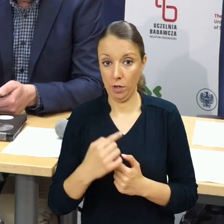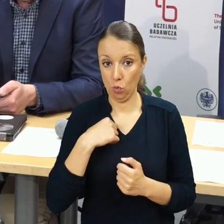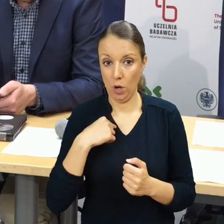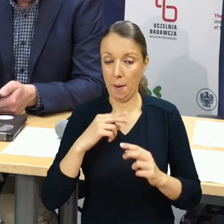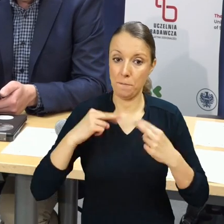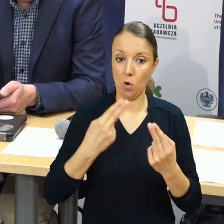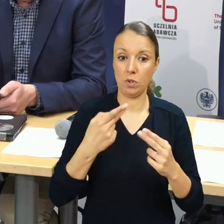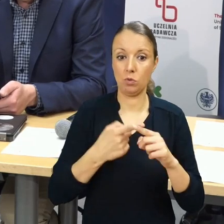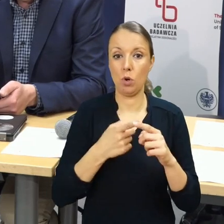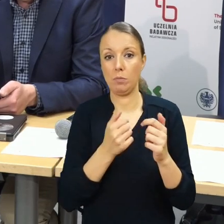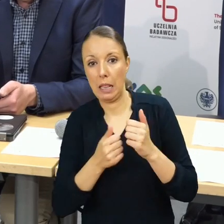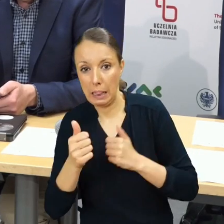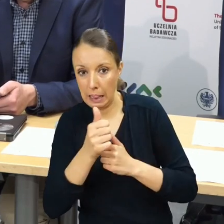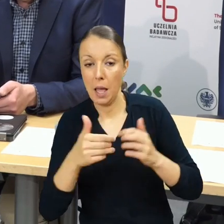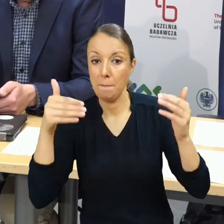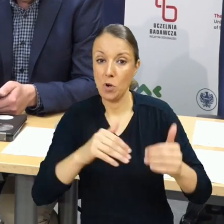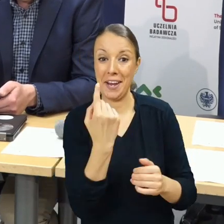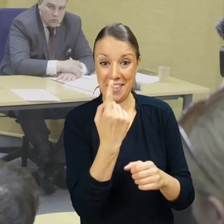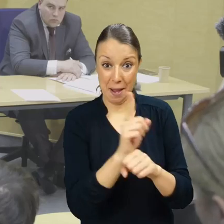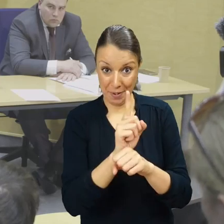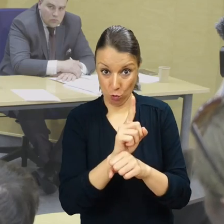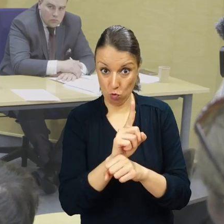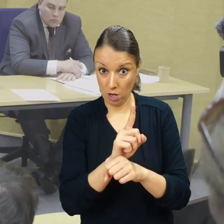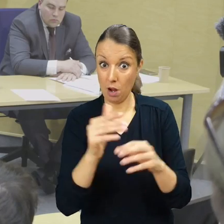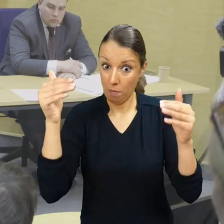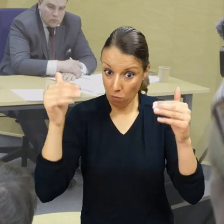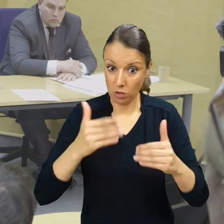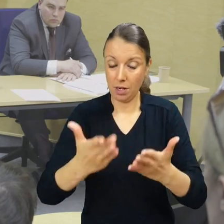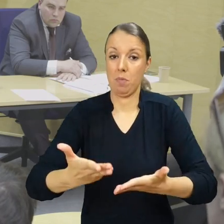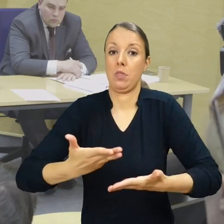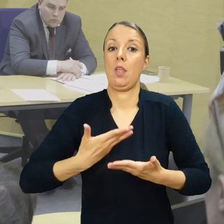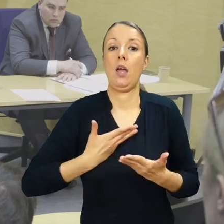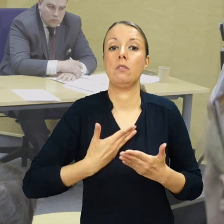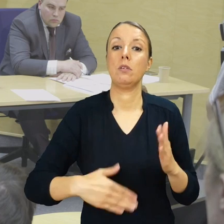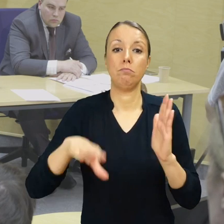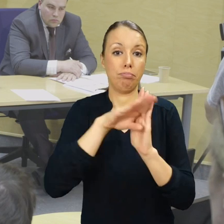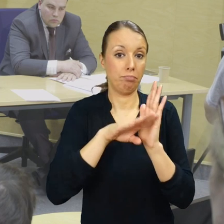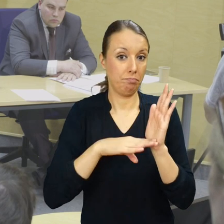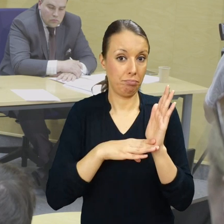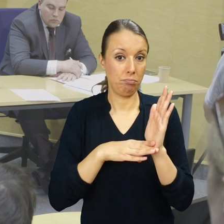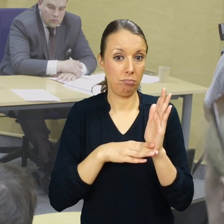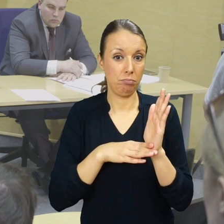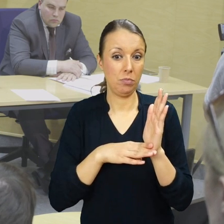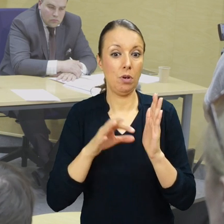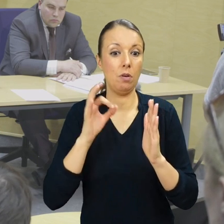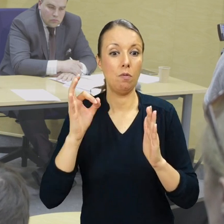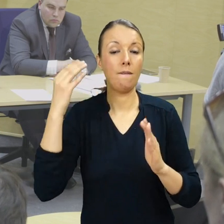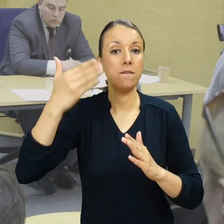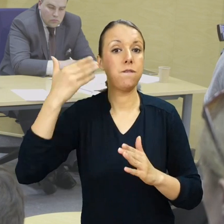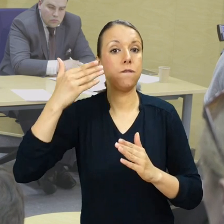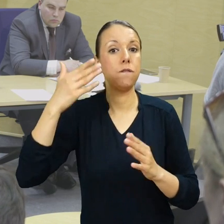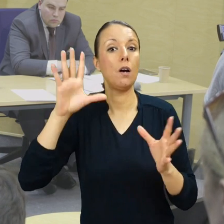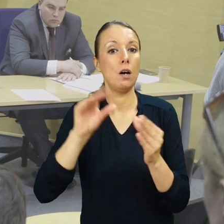minuty postawić nam pewne takie postulaty wynikające z tej wypowiedzi?